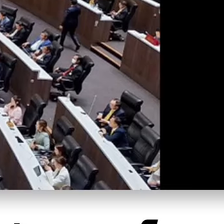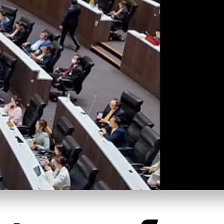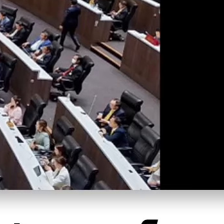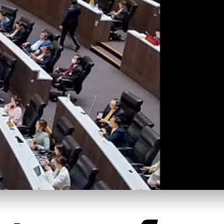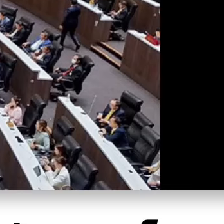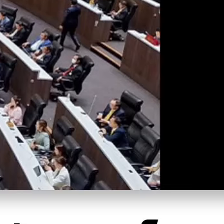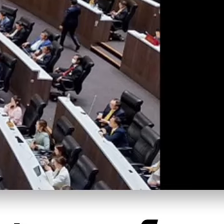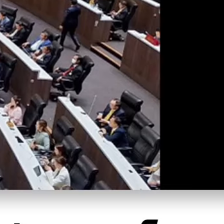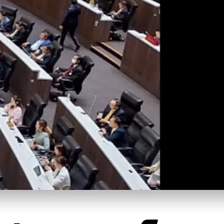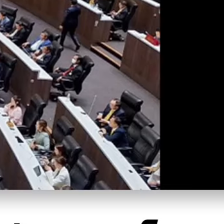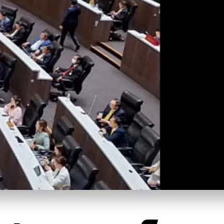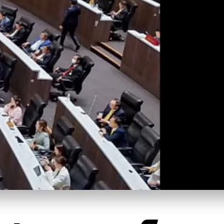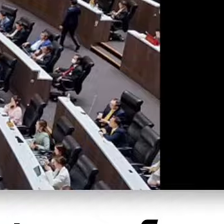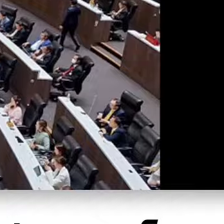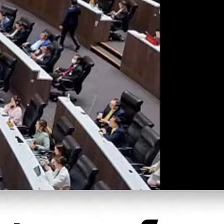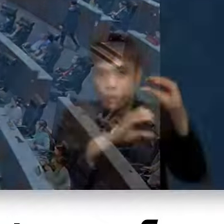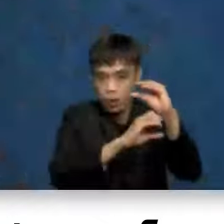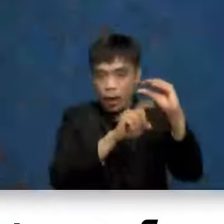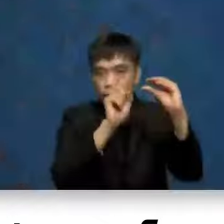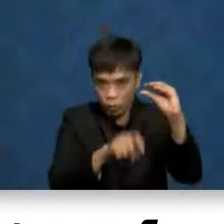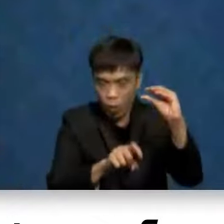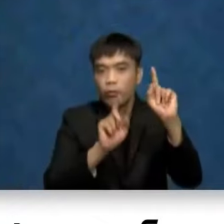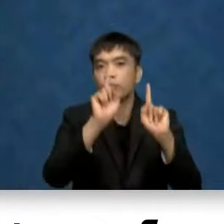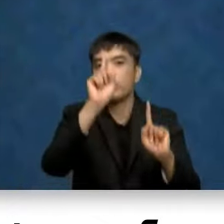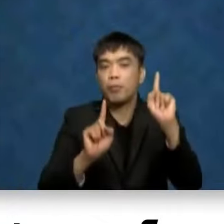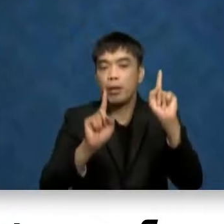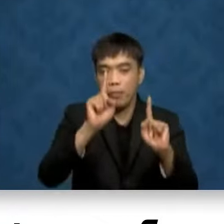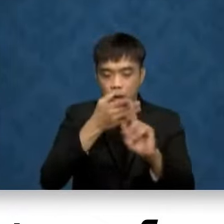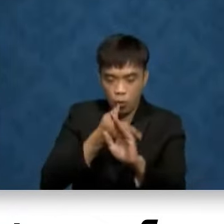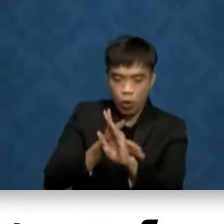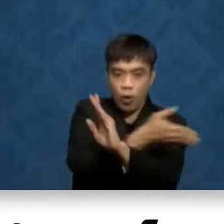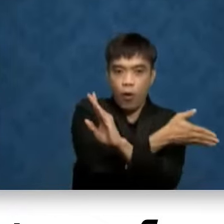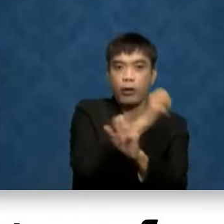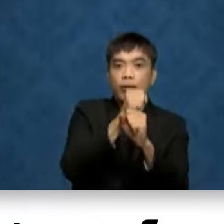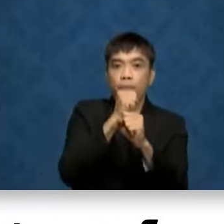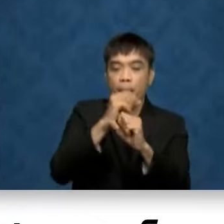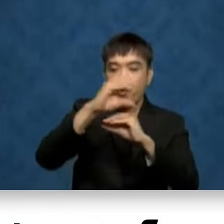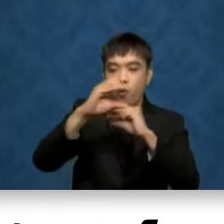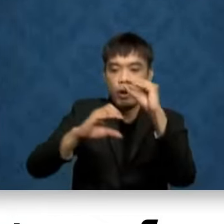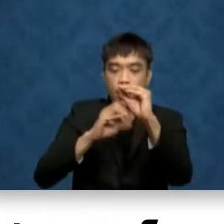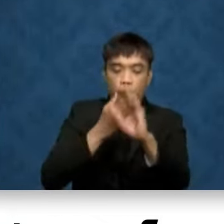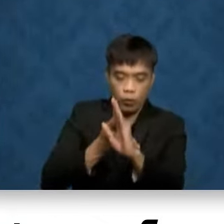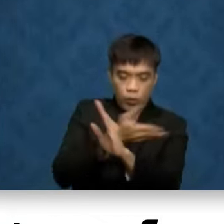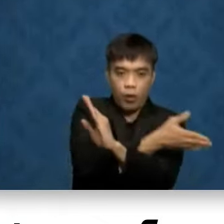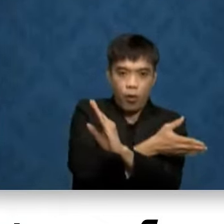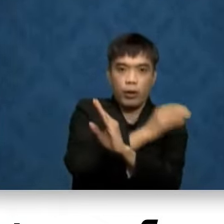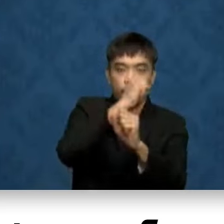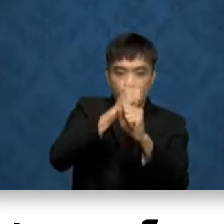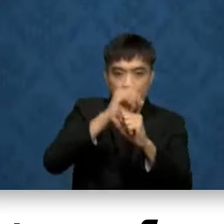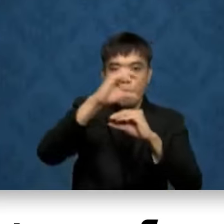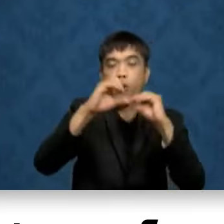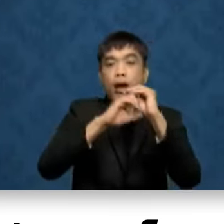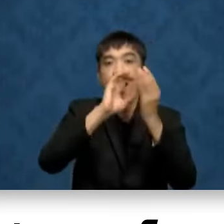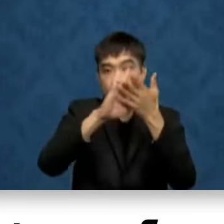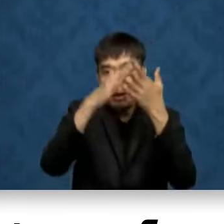าณที่ได้รับการอนุมัติจะถูกนำไปใช้ตามวัตถุประสงค์แล้วก็จะกำกับดูแลการใช้จ่ายงบให้โป